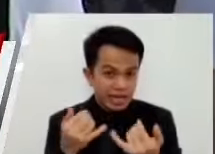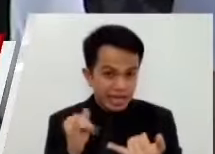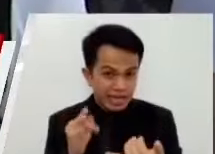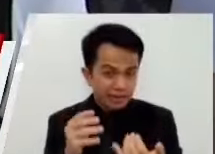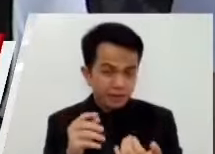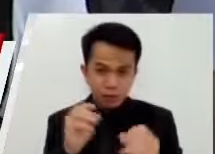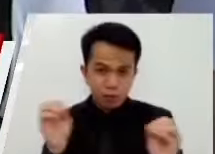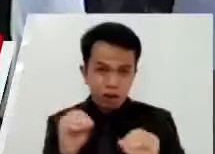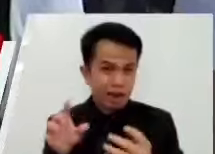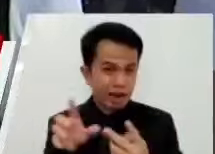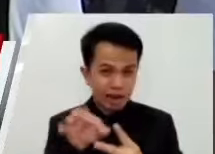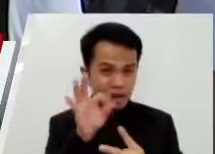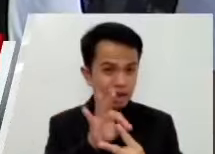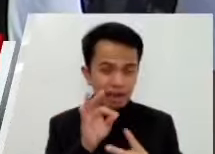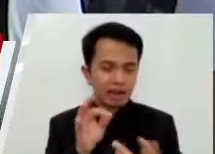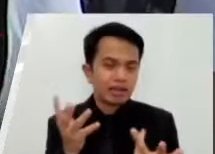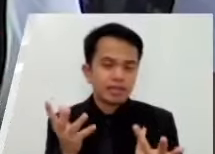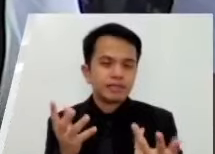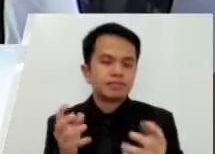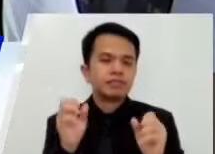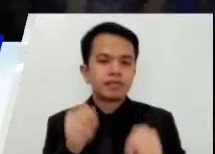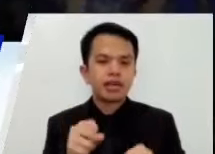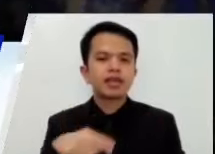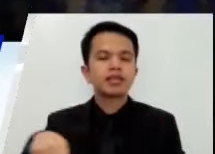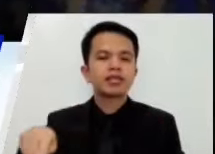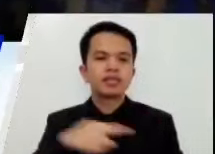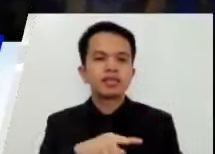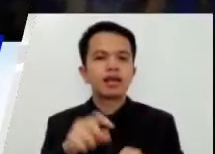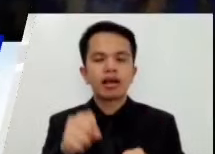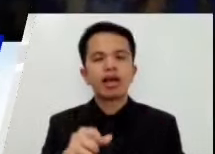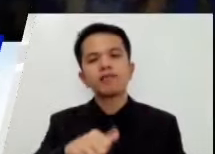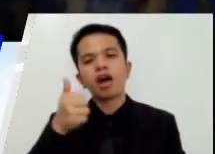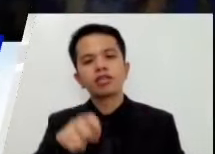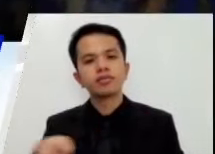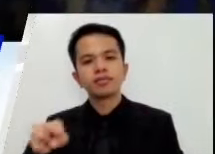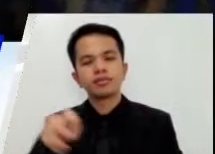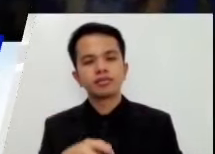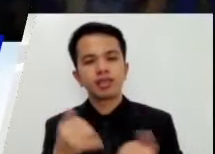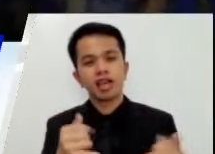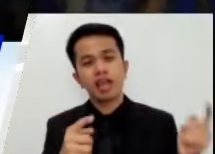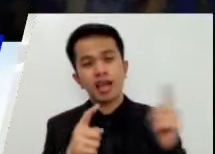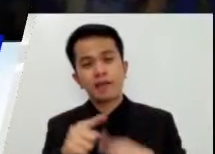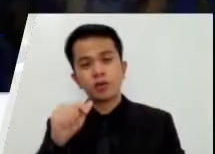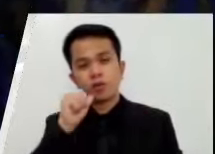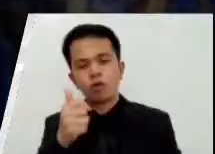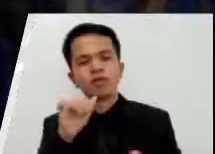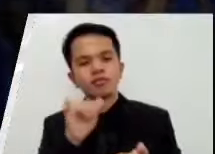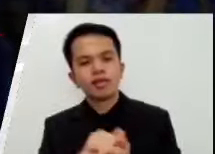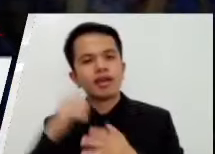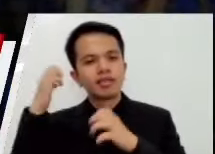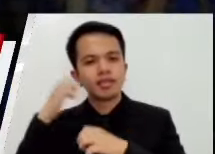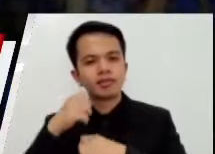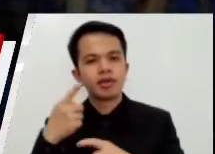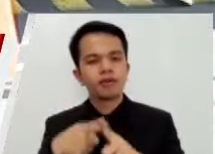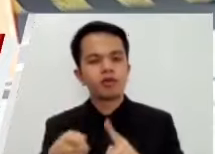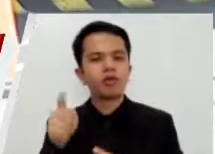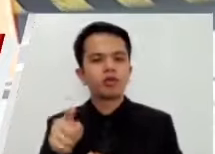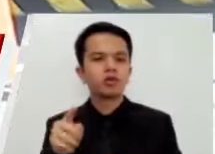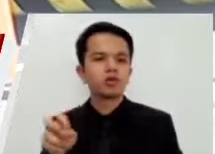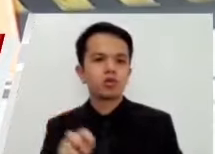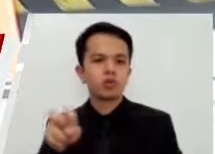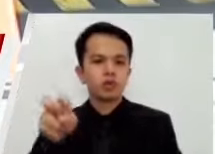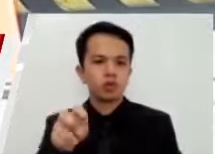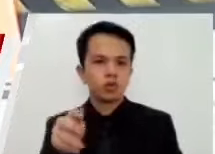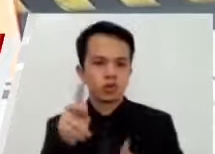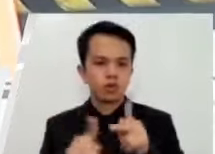po pwede na sila ay magre-route muna. Ngayon, hanggang bukas daw ang inaasahan ng PPA na dagsan ng mga pasahero.